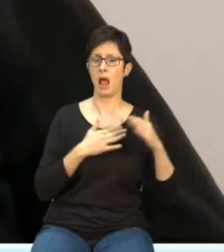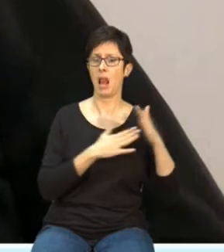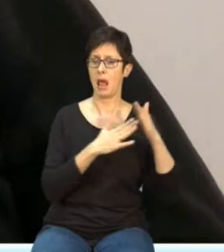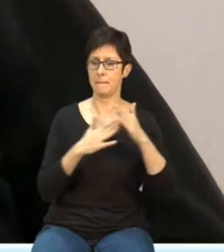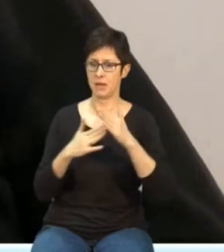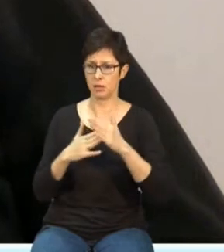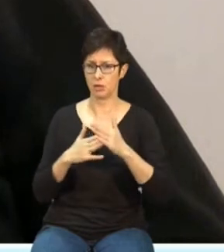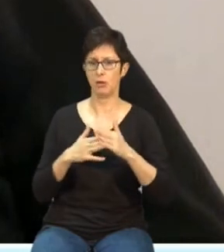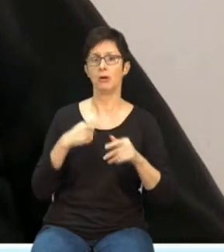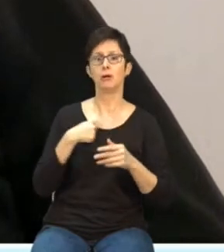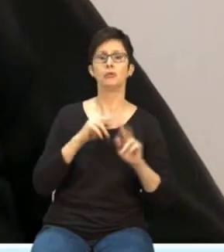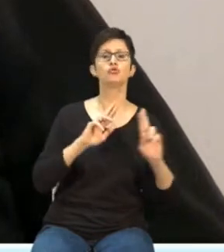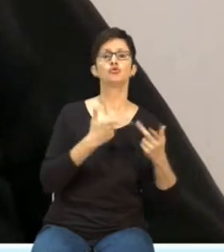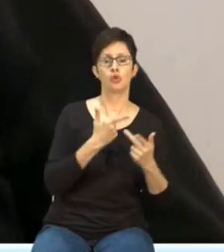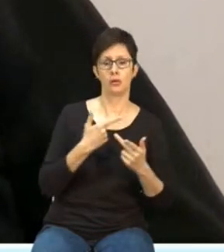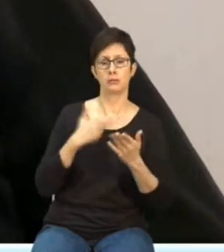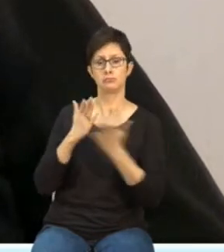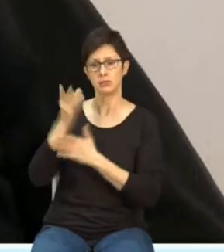oparte na danych naukowych